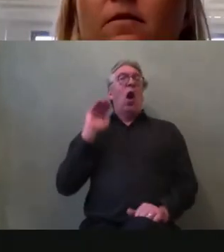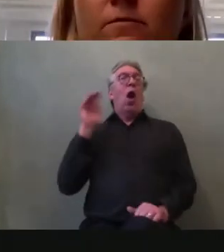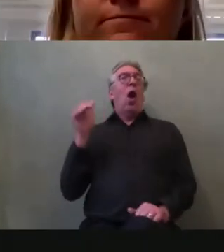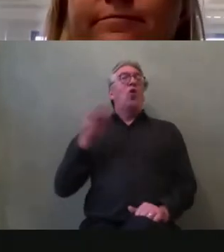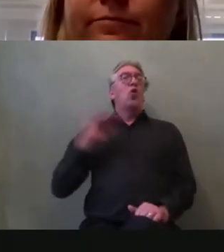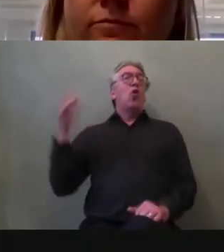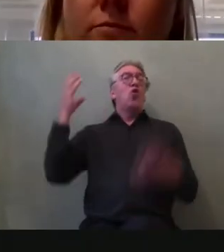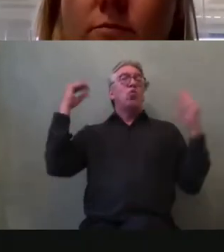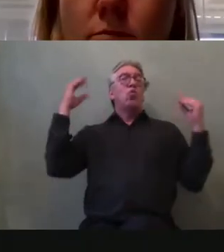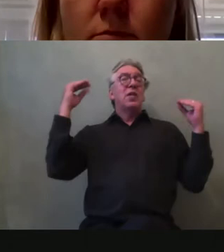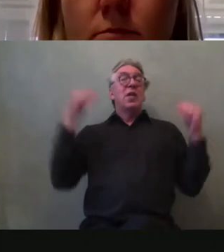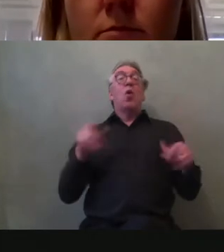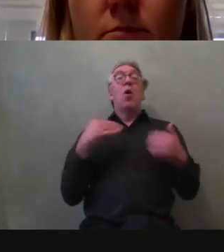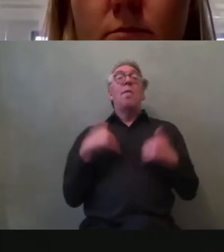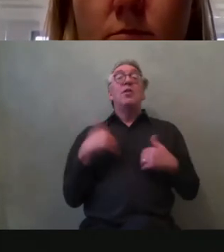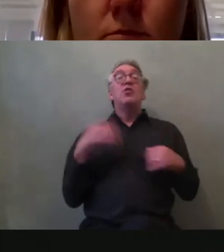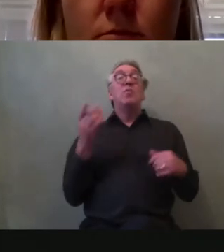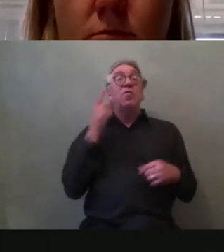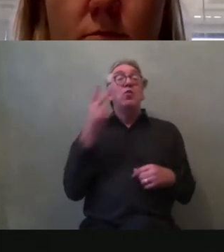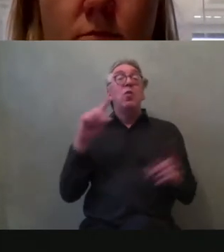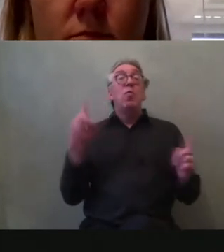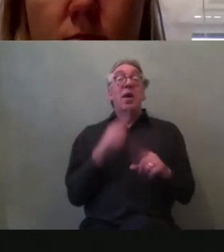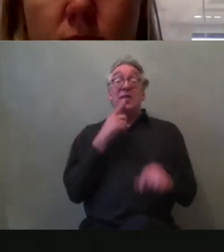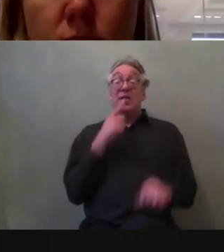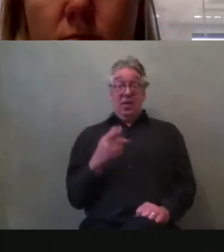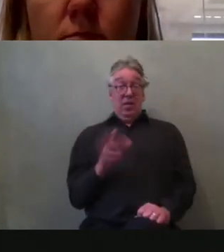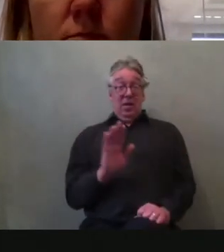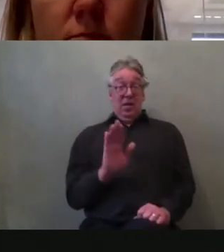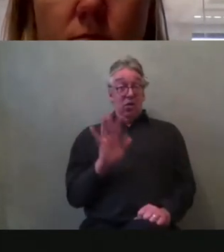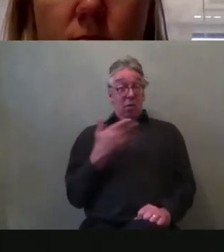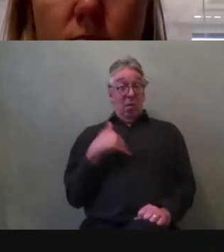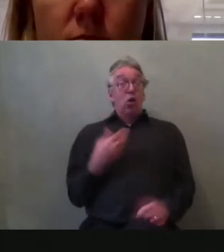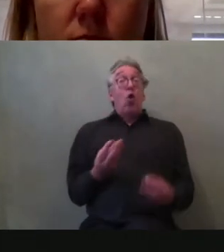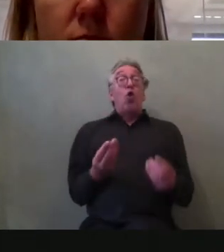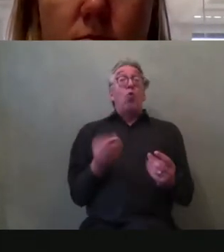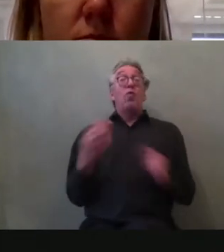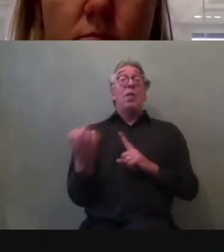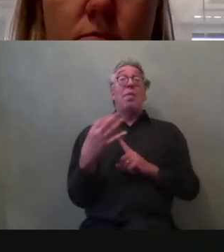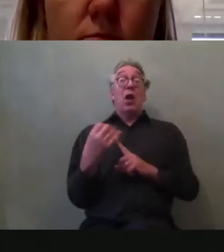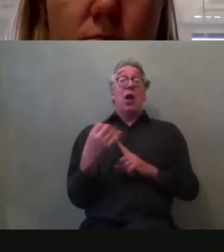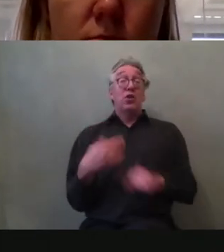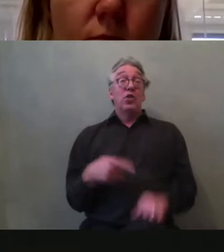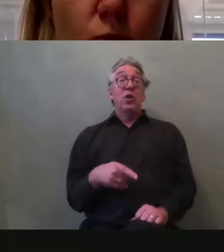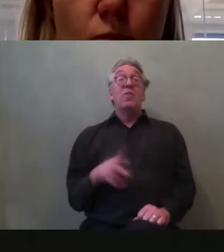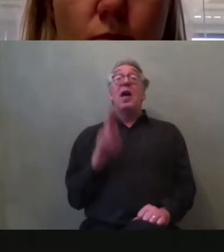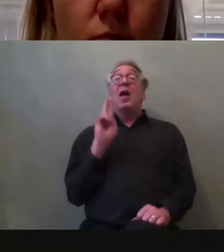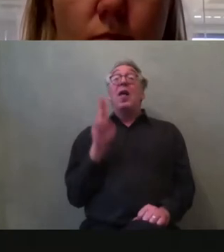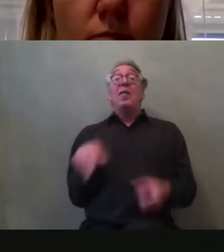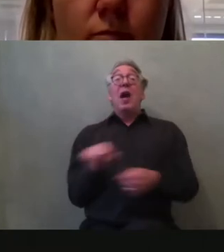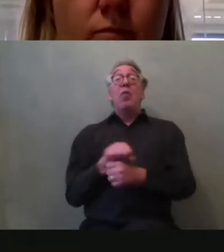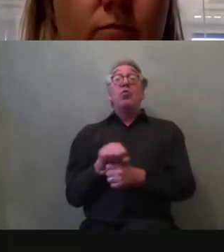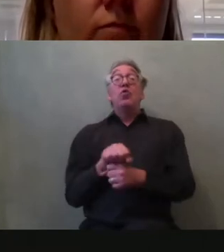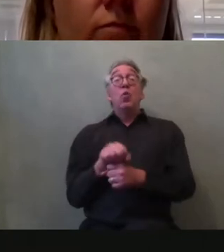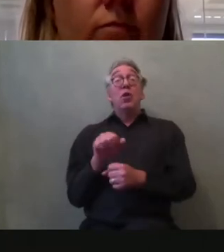visuele beperking aan en ook mensen die prikkelgevoelig zijn. Het geven van feedback wordt na het bezoek eigenlijk als iets heel positiefs